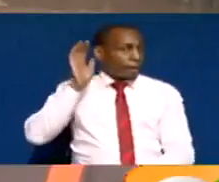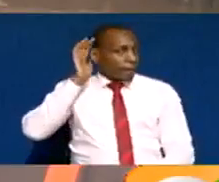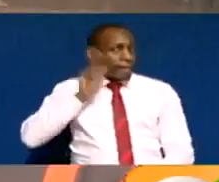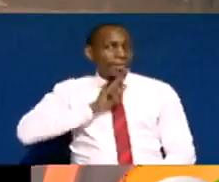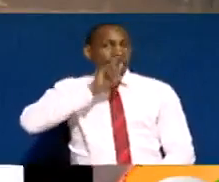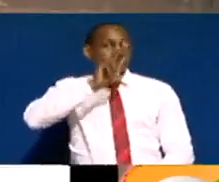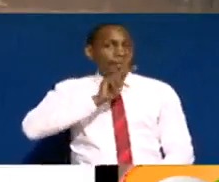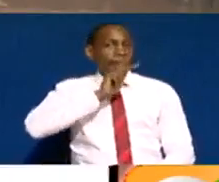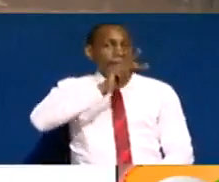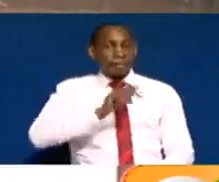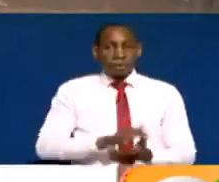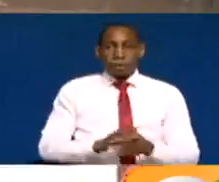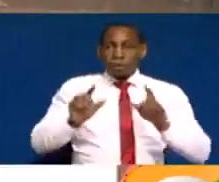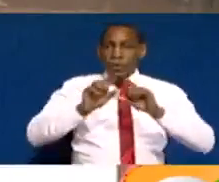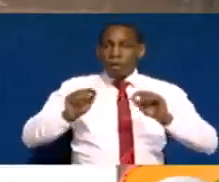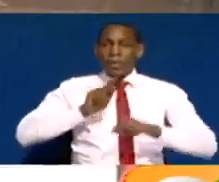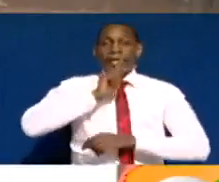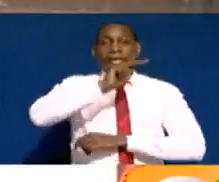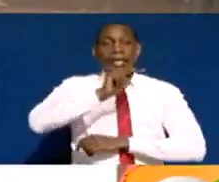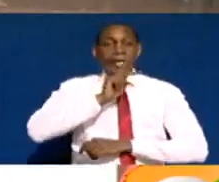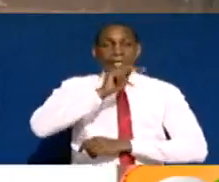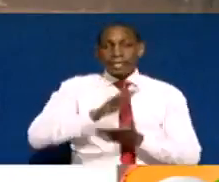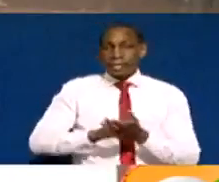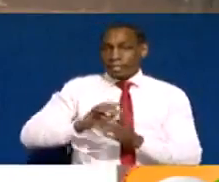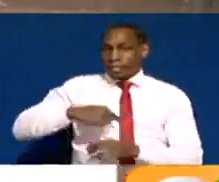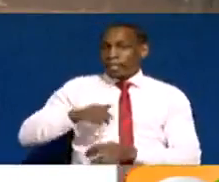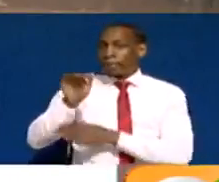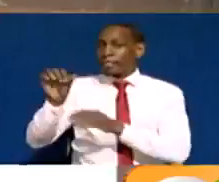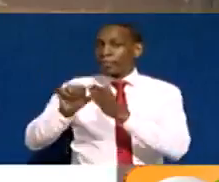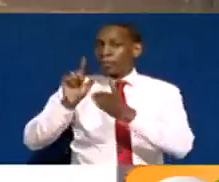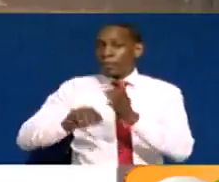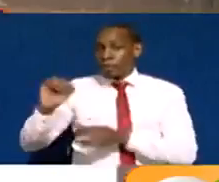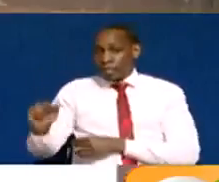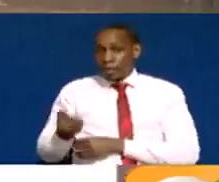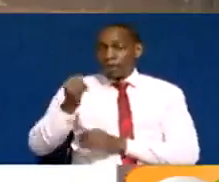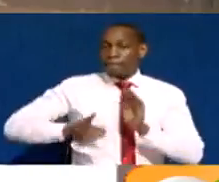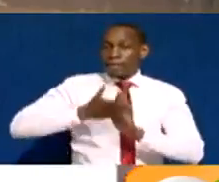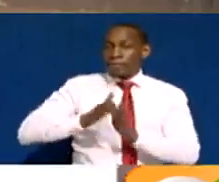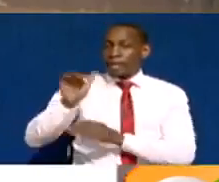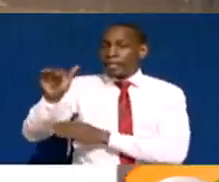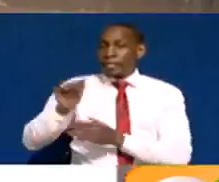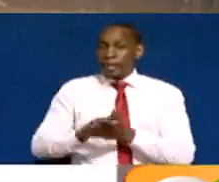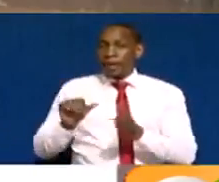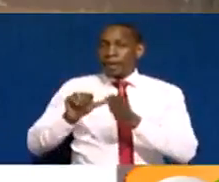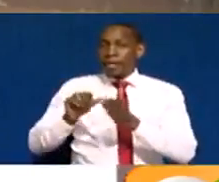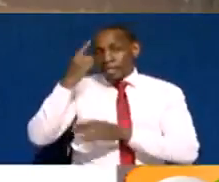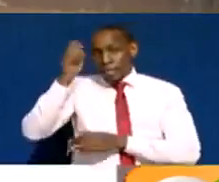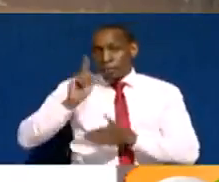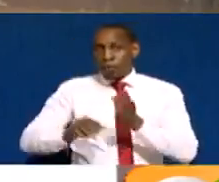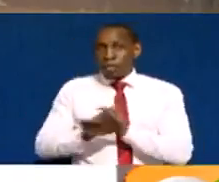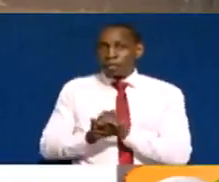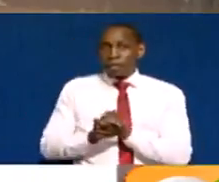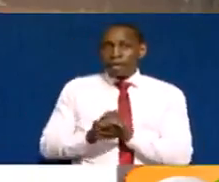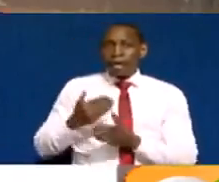huyu akipiga nduru akisema uyi nikajiuliza shida ni nikaamka mbio nikamuuliza kwani ni ndoto gani hiyo